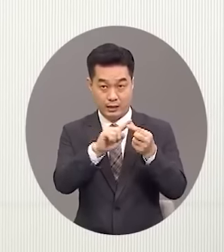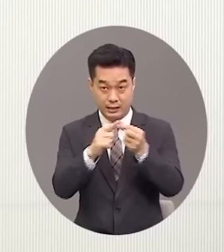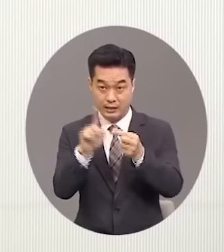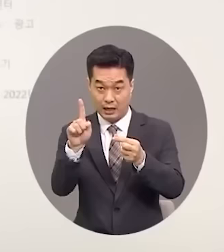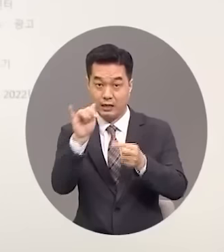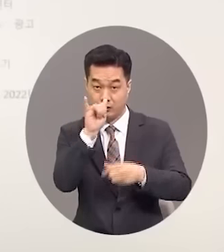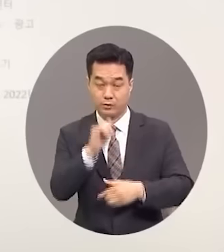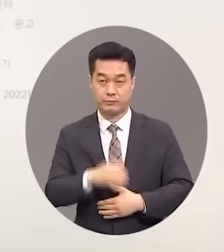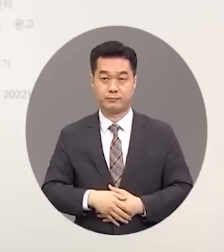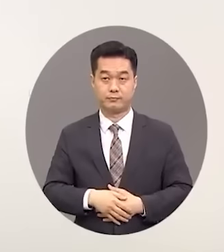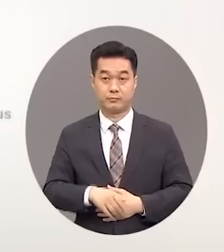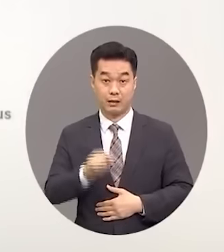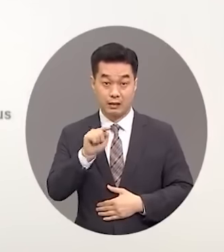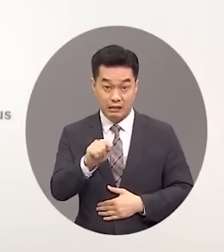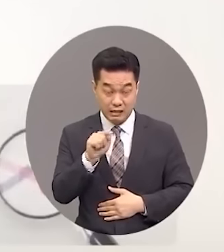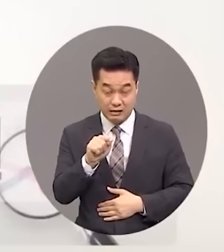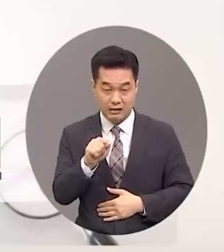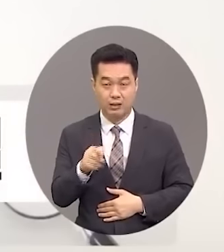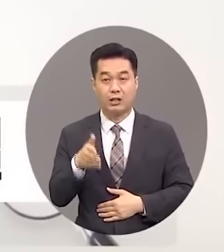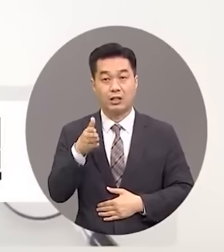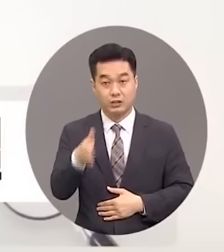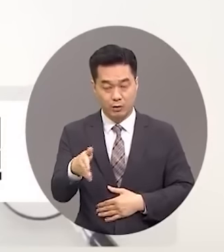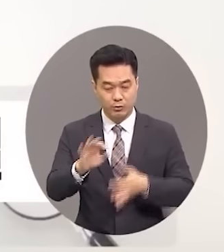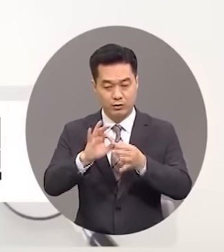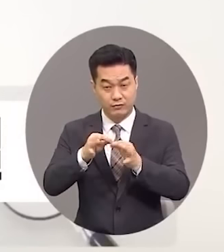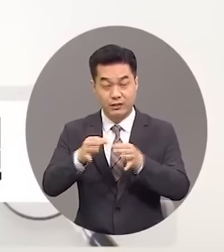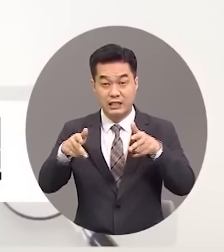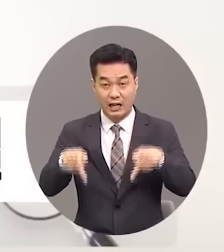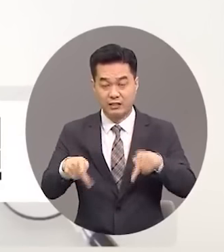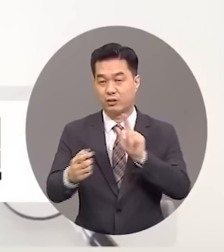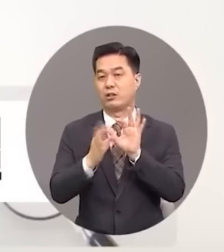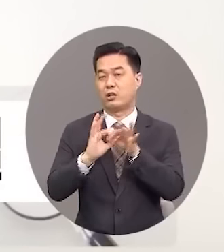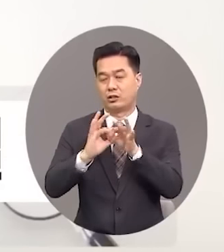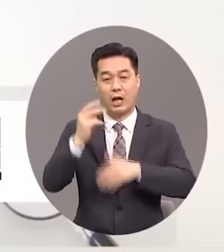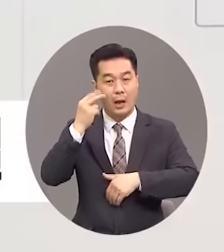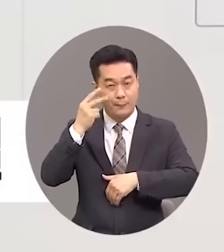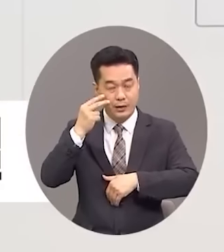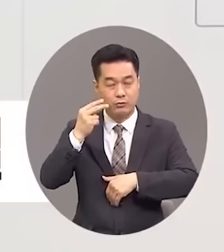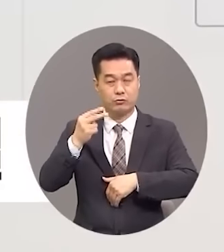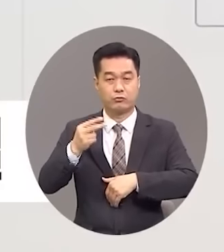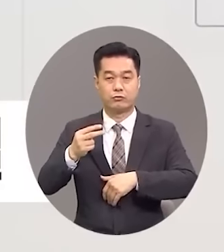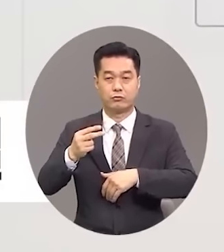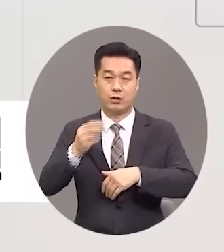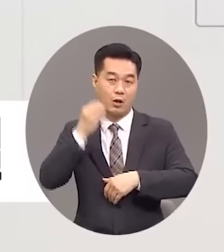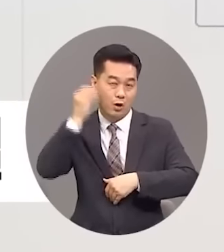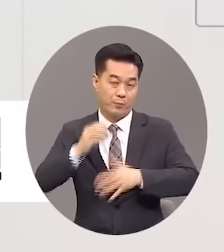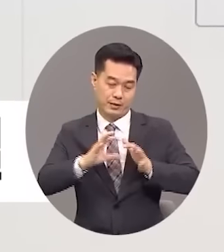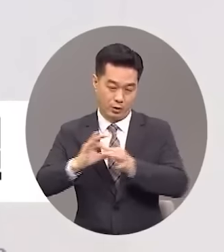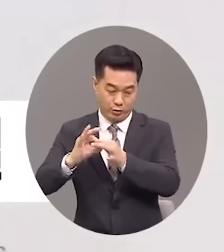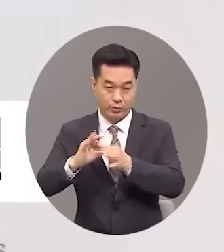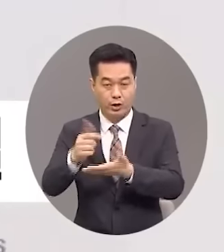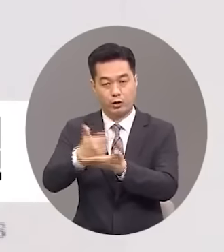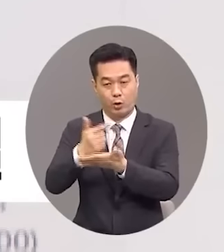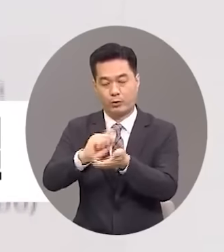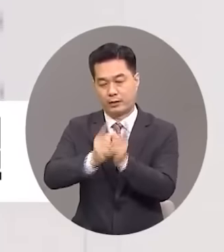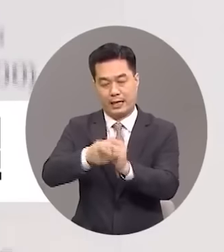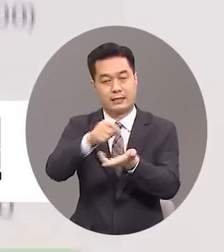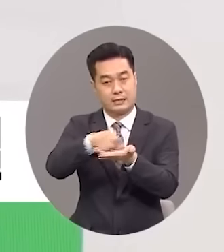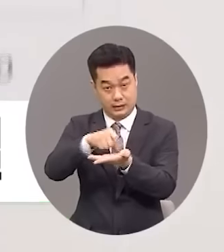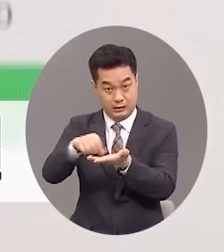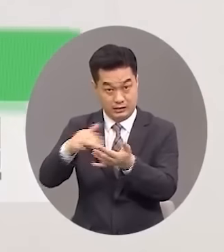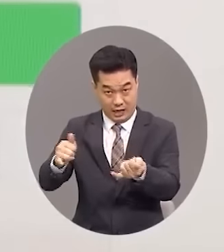남겼습니다 클릭해 보니 전문 프리랜서를 이어주는 미국 홈페이지로 연결되는데 논문을 대필해 주겠다는 브로커들을 어렵지